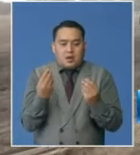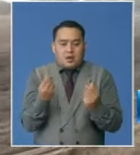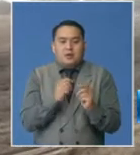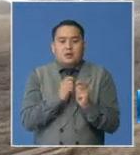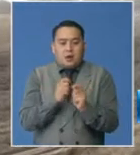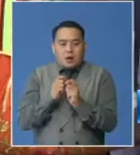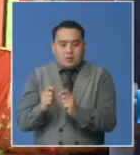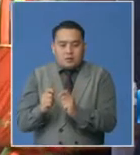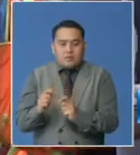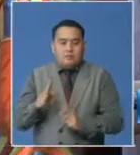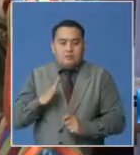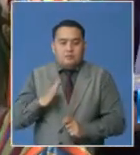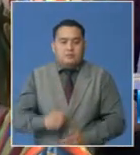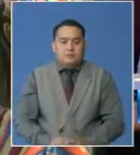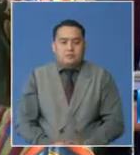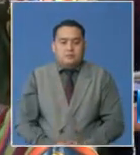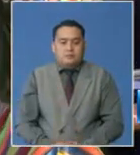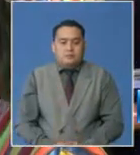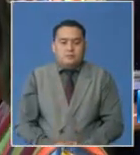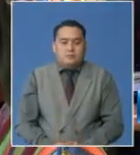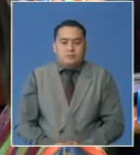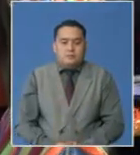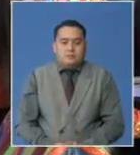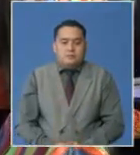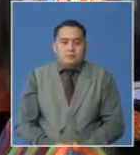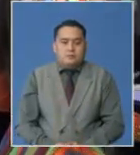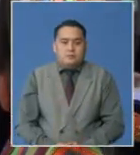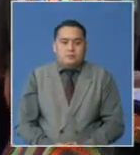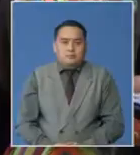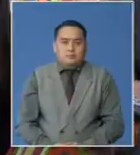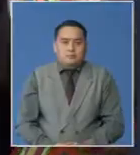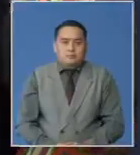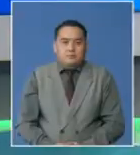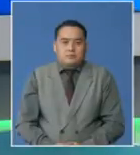и ценными подарками. Лилия Штоглина, Габит Кабдрахманов, телеканал ЖТСУ.